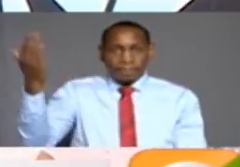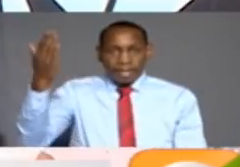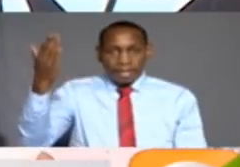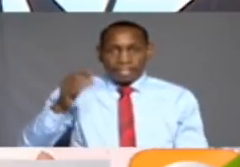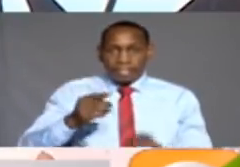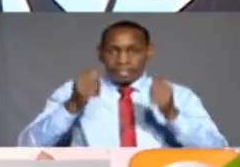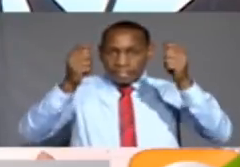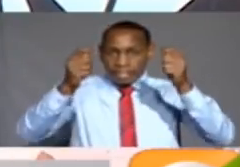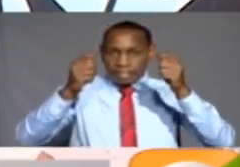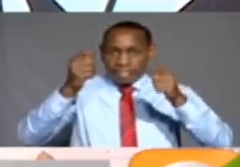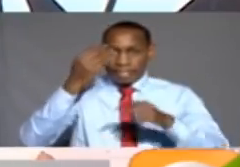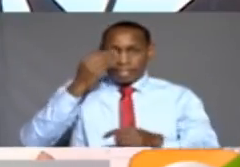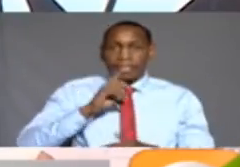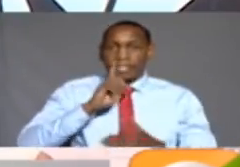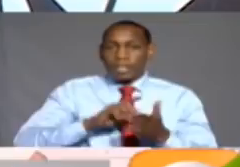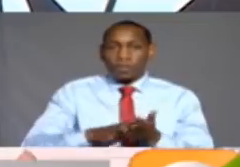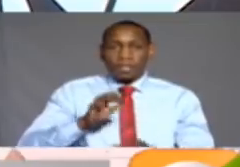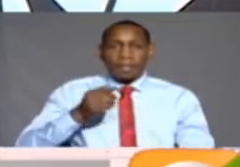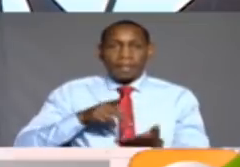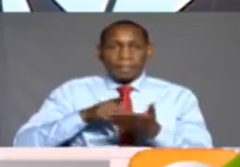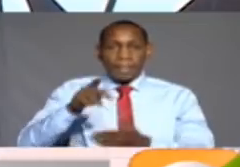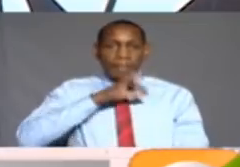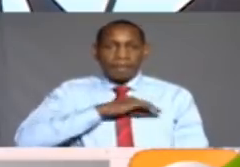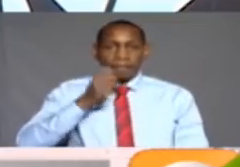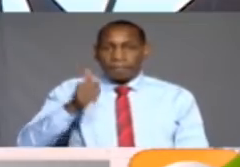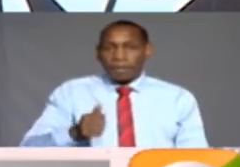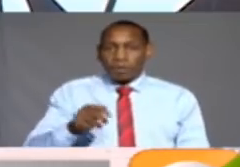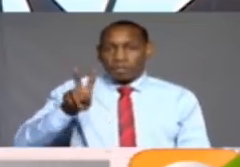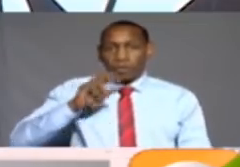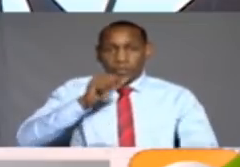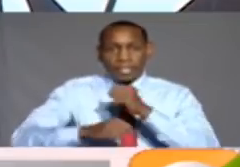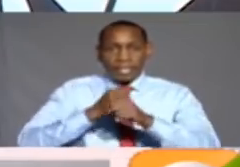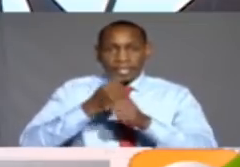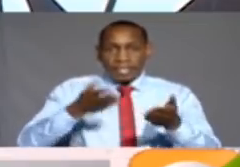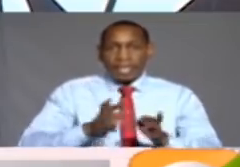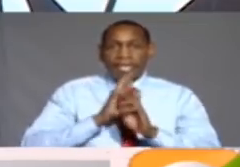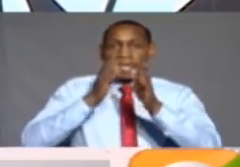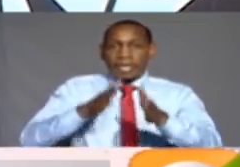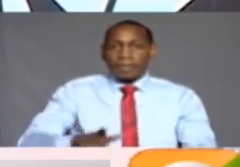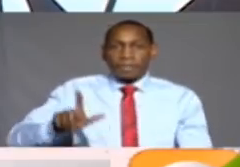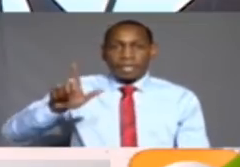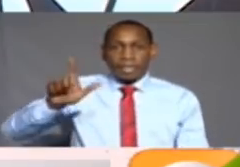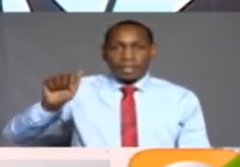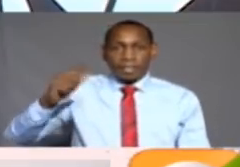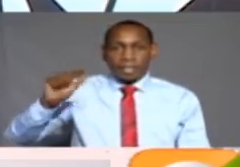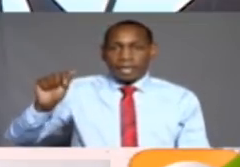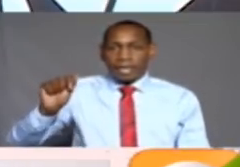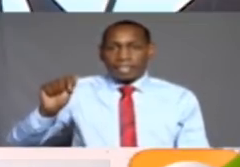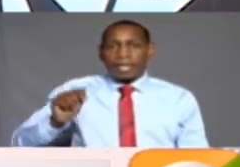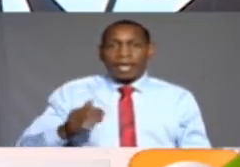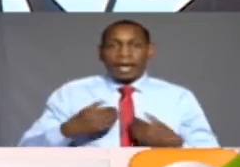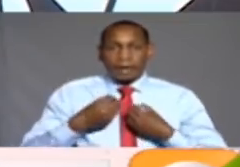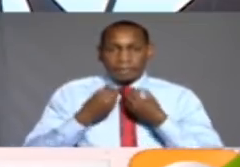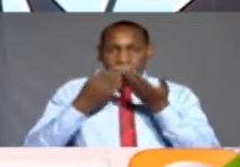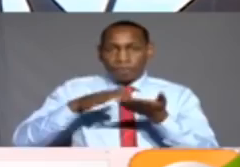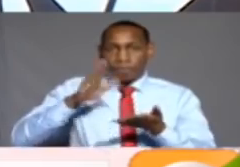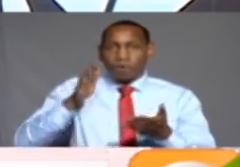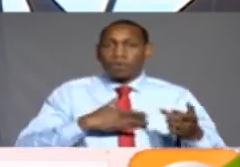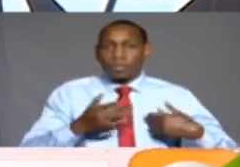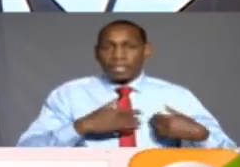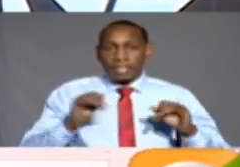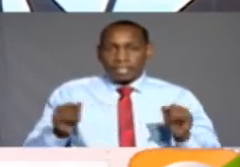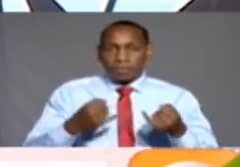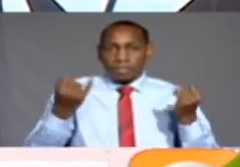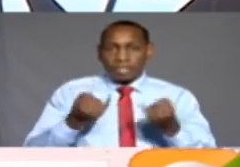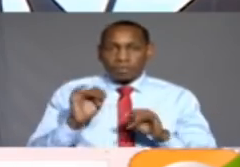wakidai kutolipwa marupurupu yao kwa kipindi cha miaka miwili sasa. Mwanahabari wetu Alfas Lagat ana maelezo zaidi kuhusiana na taarifa